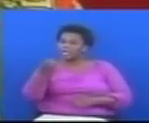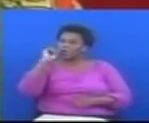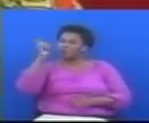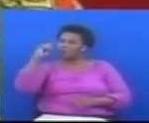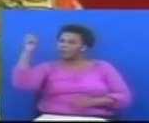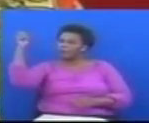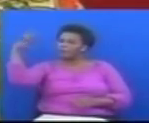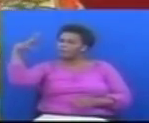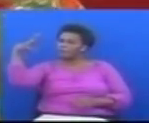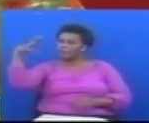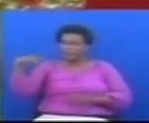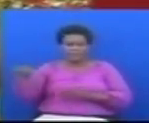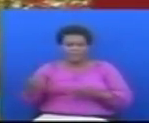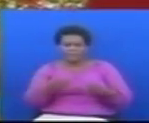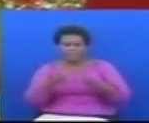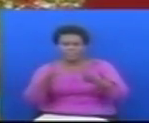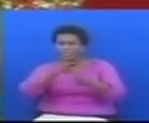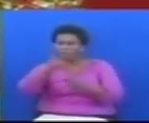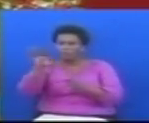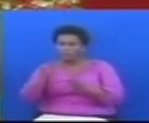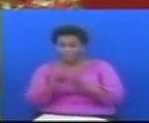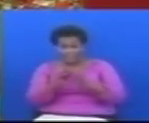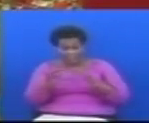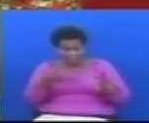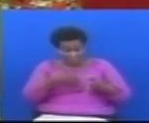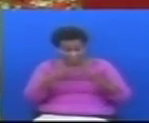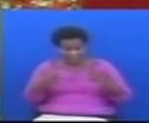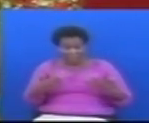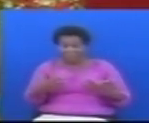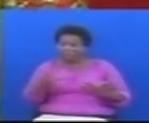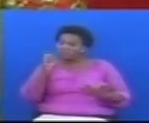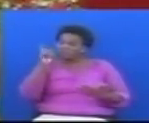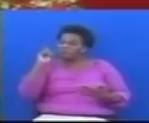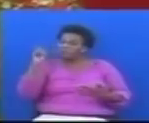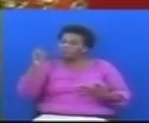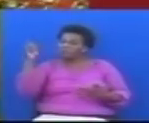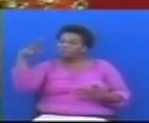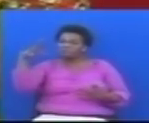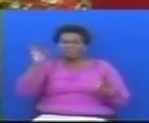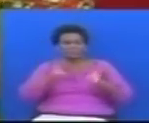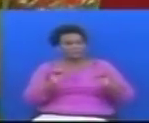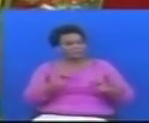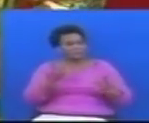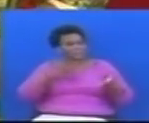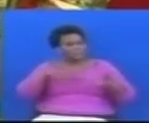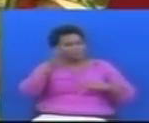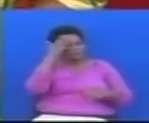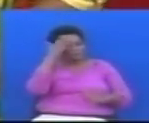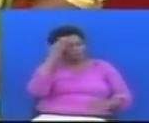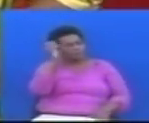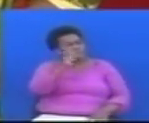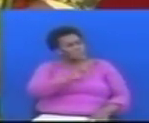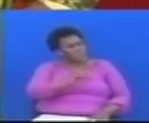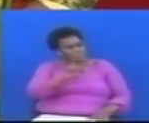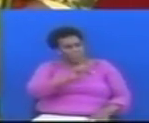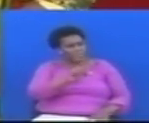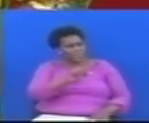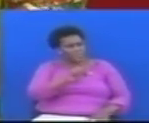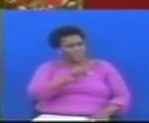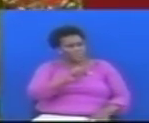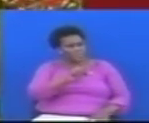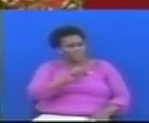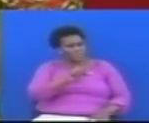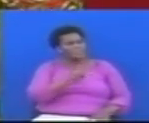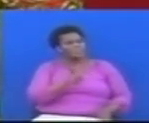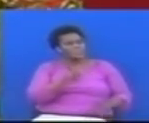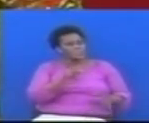hiyo. Lakini mpaka leo umeme haujawaka. Nataka nijue ni lini serikali itaagiza